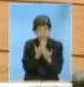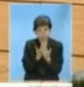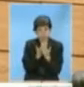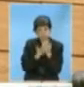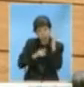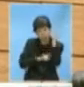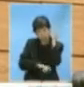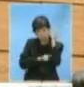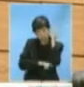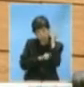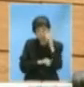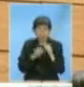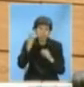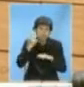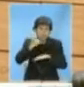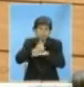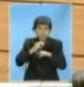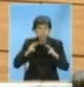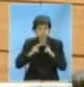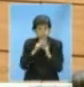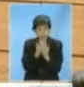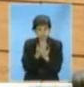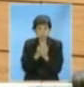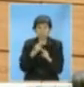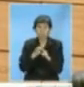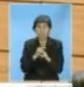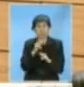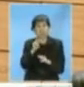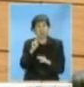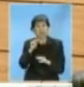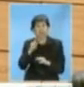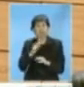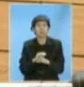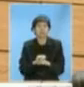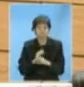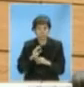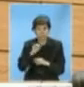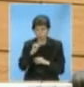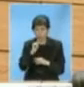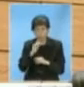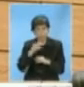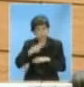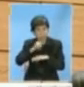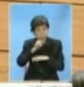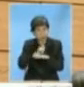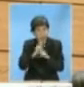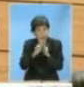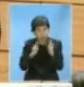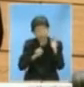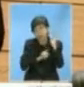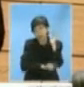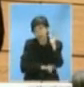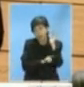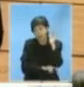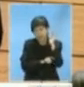คุณกรเป็นรัฐมนตรีว่าการกระทรวงการคลังขั้นสุดเทพเทือกสุบรรณเป็นประธานคณะกรรมการนโยบายยางพาราแห่ง